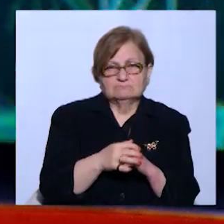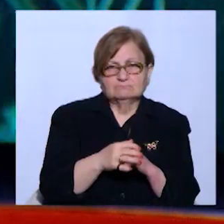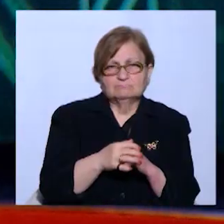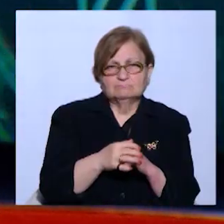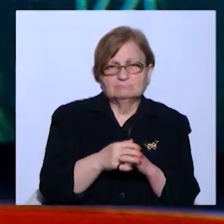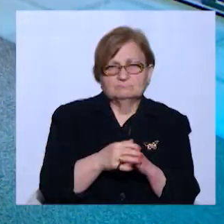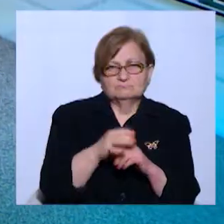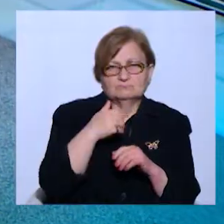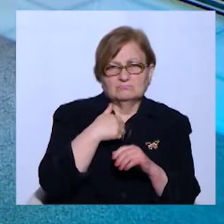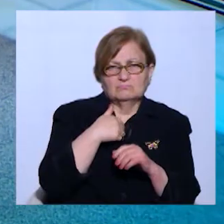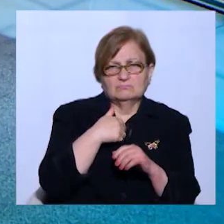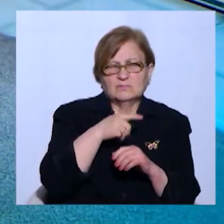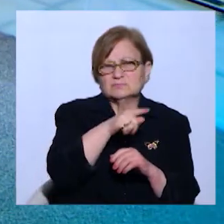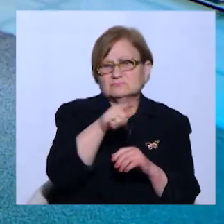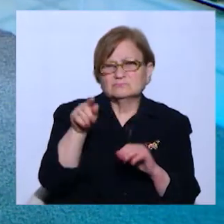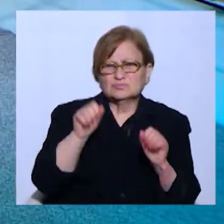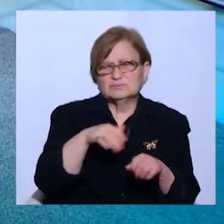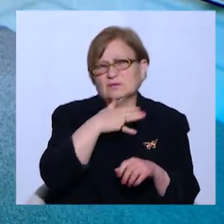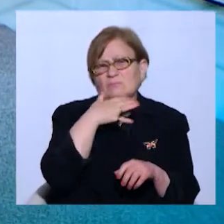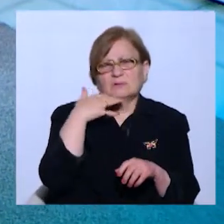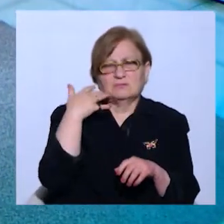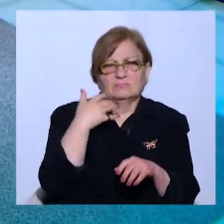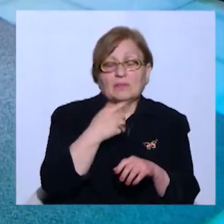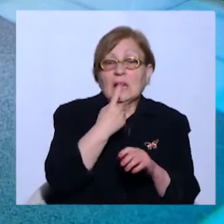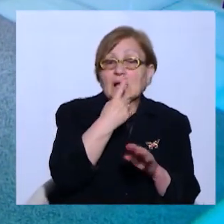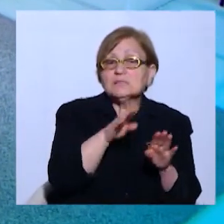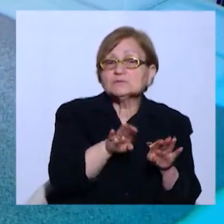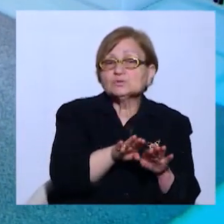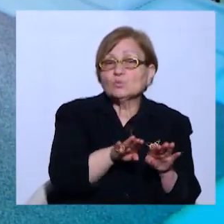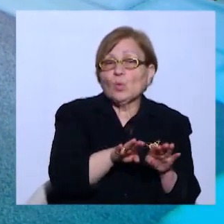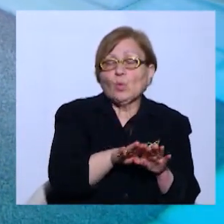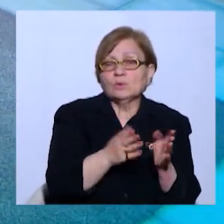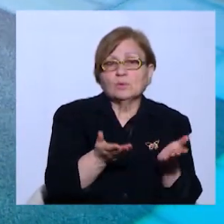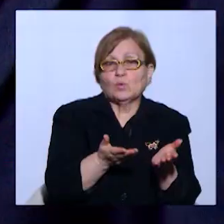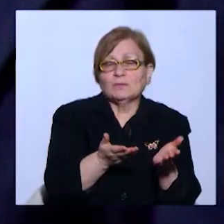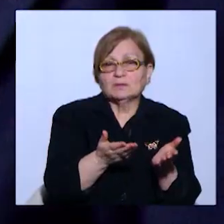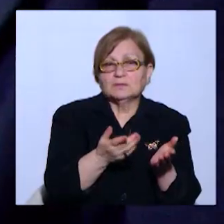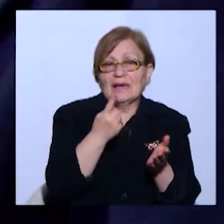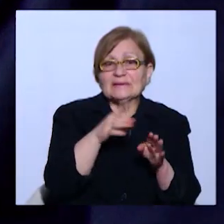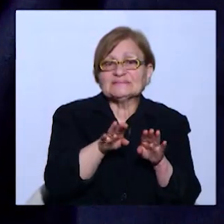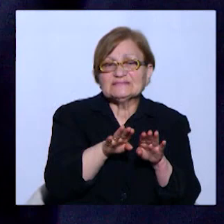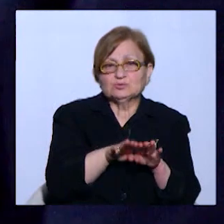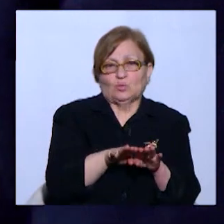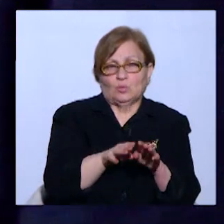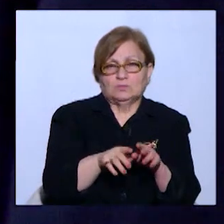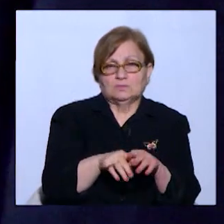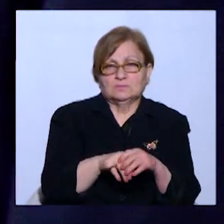ასეთ მაგალითს შევადგენდი მე უამრავს, ხო? ერთის ტოლი. ერთის